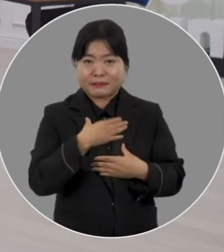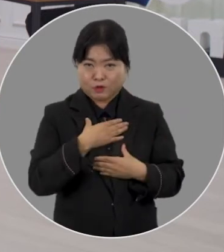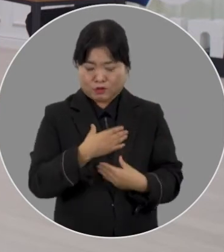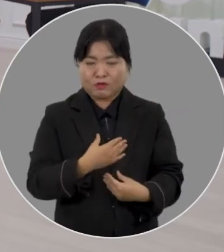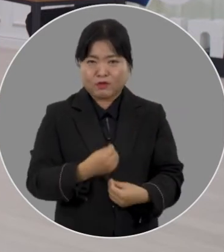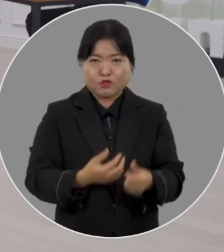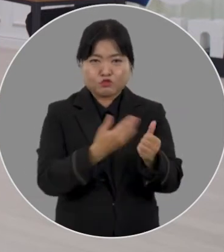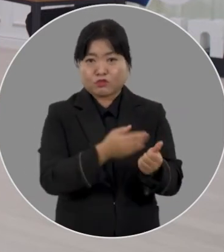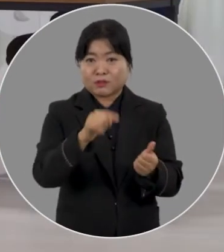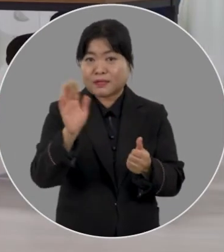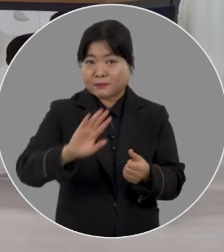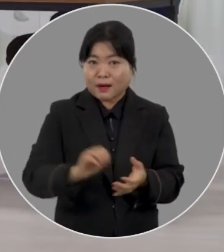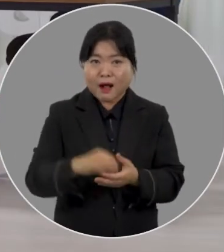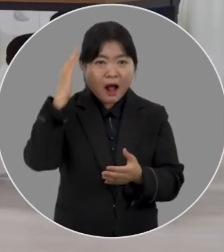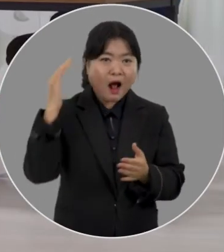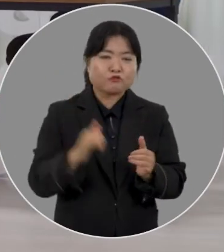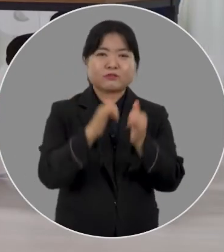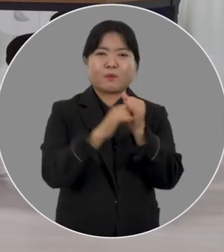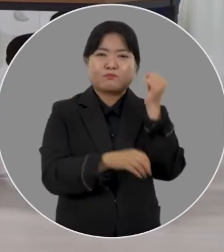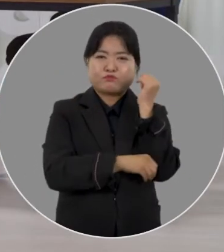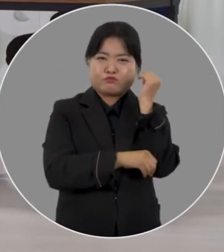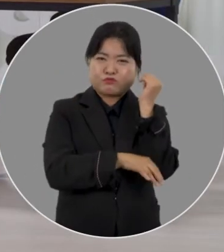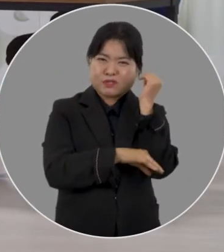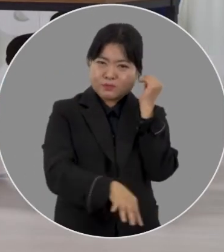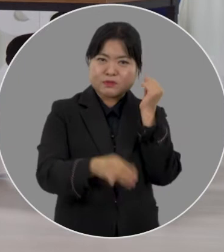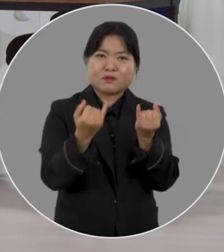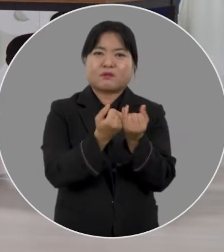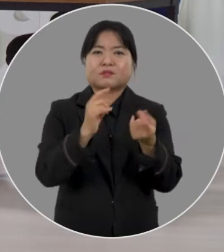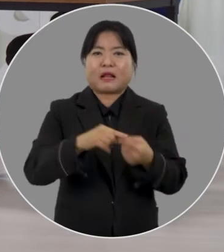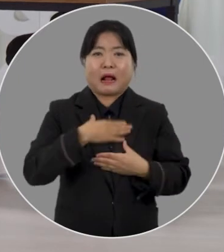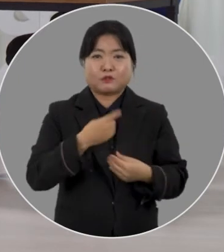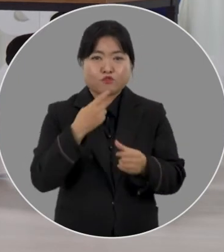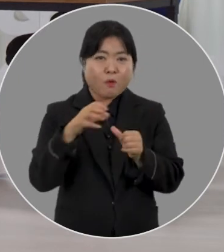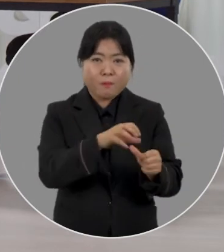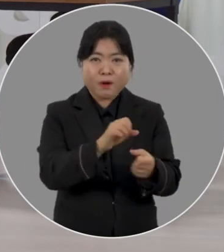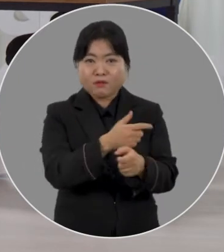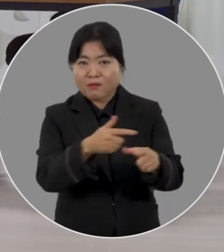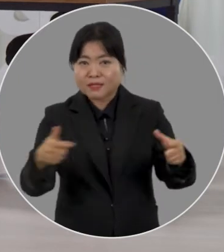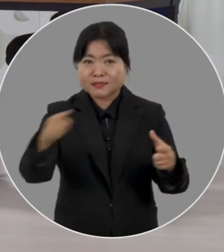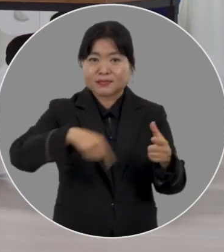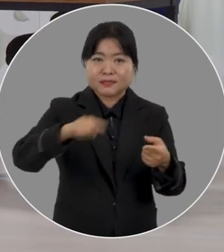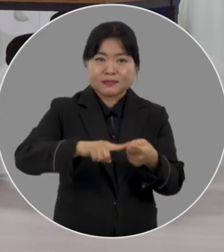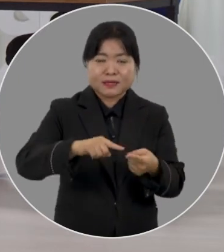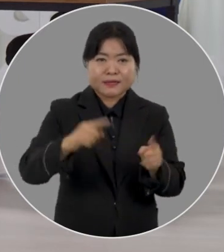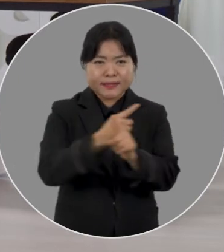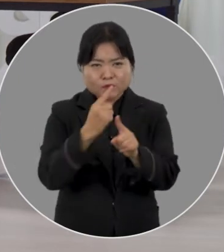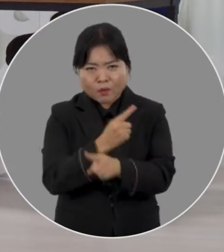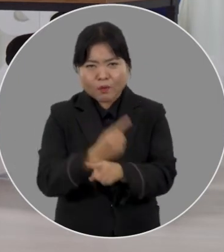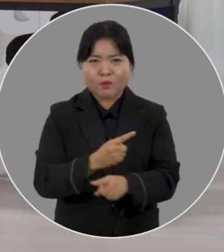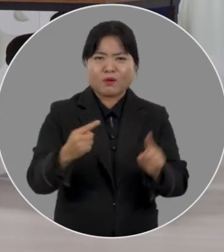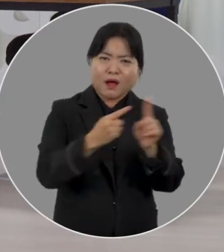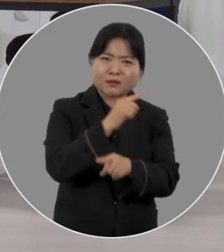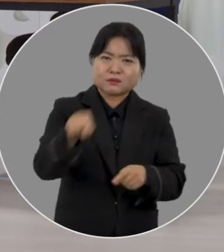안전을 도모할 것이 아니라 한국 사회에 뿌리 박혀 있는 여성의 안전을 위협하는 수많은 요소들을 개선하고